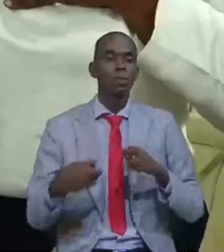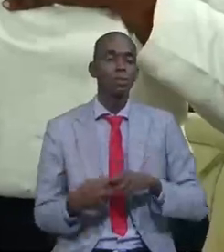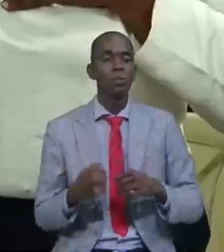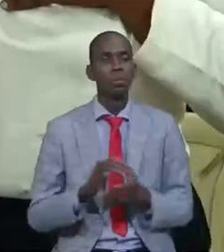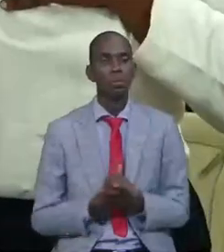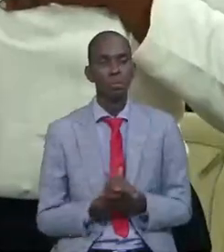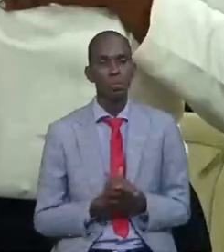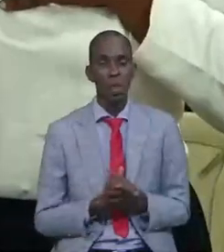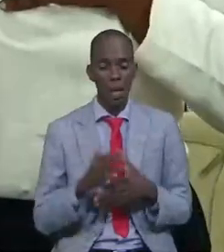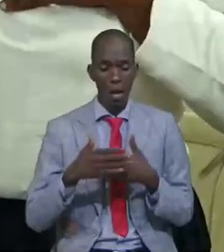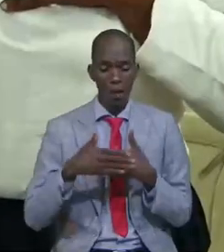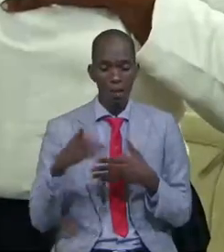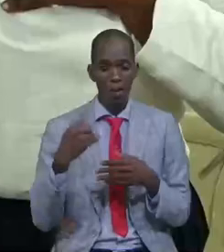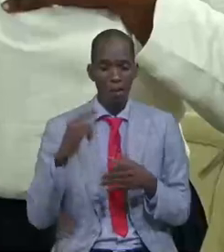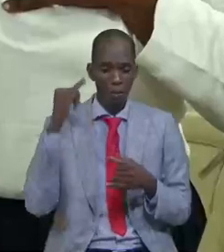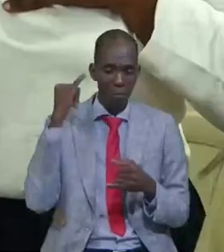après le dernier amen,